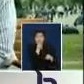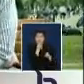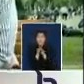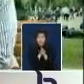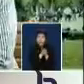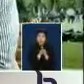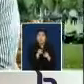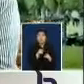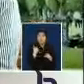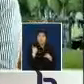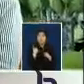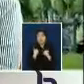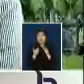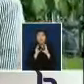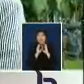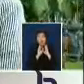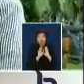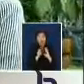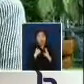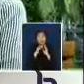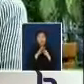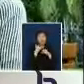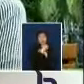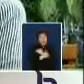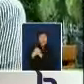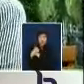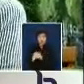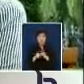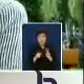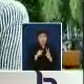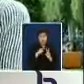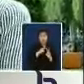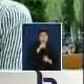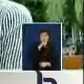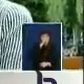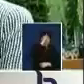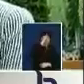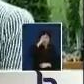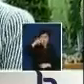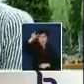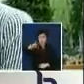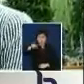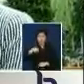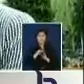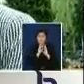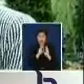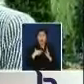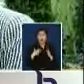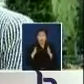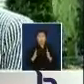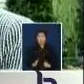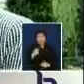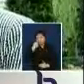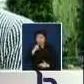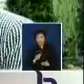ราก็ได้ฝากนะคะกับทั้งสองประเทศทั้งรัฐบาลทั้งสองประเทศว่าอยากให้ช่วยดูแลนักธุรกิจไทยแล้วก็รว